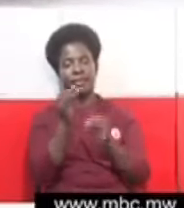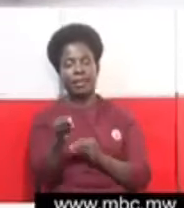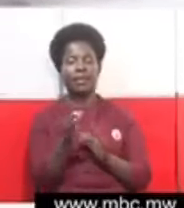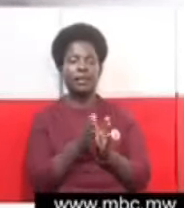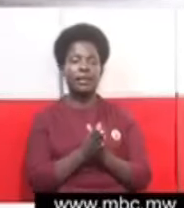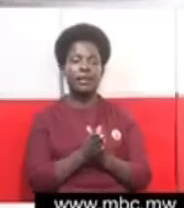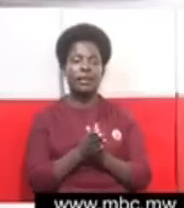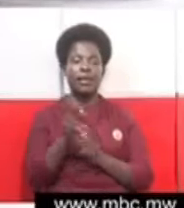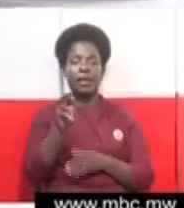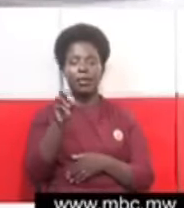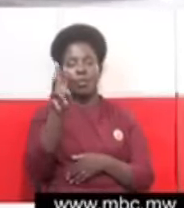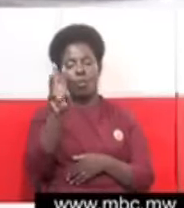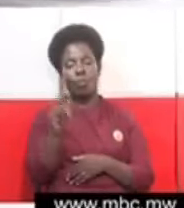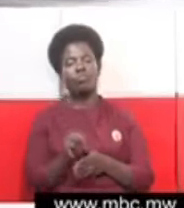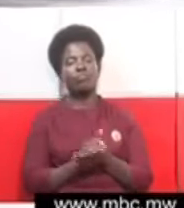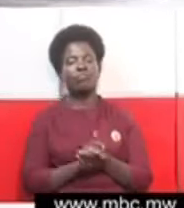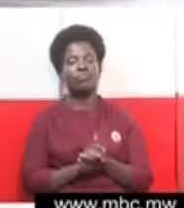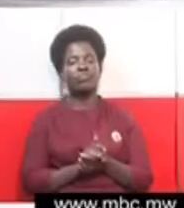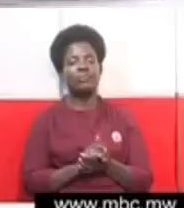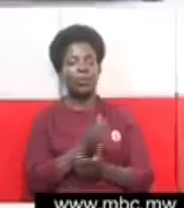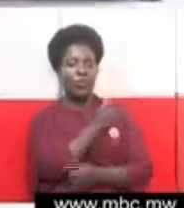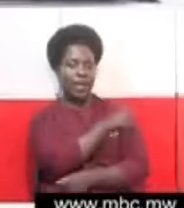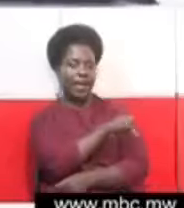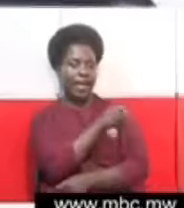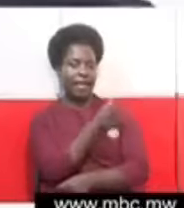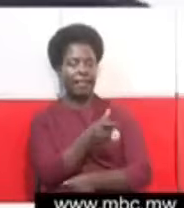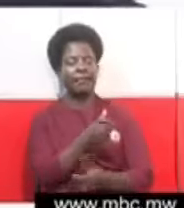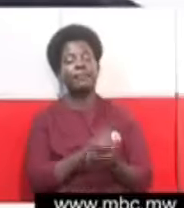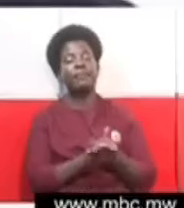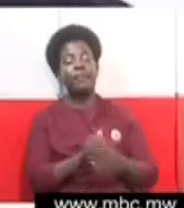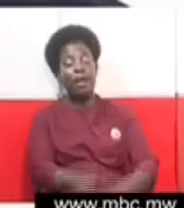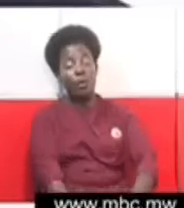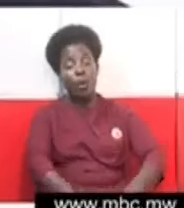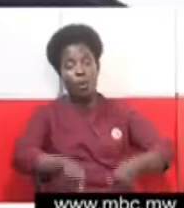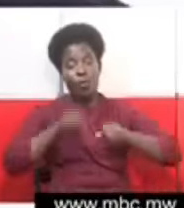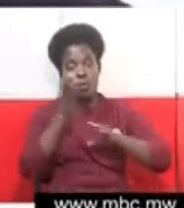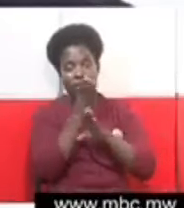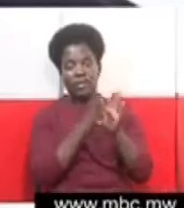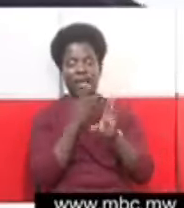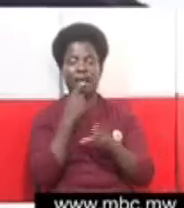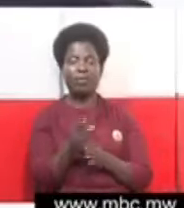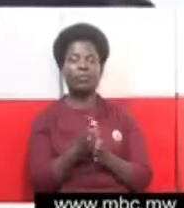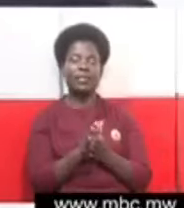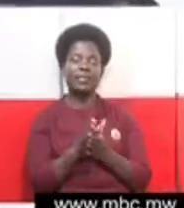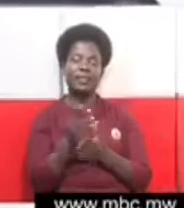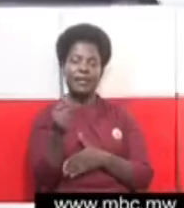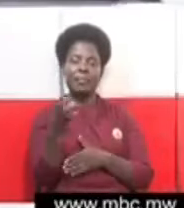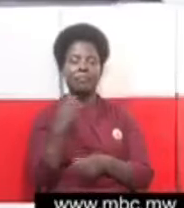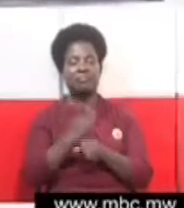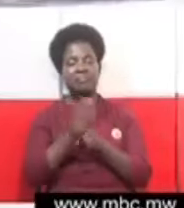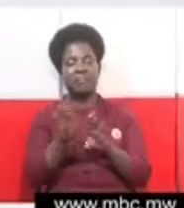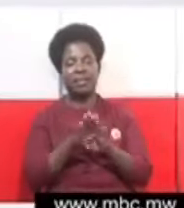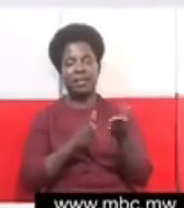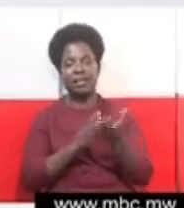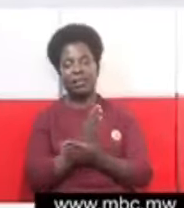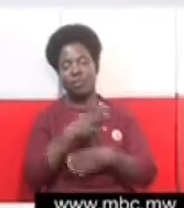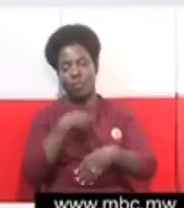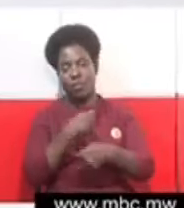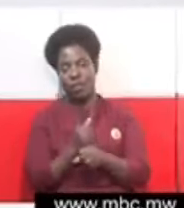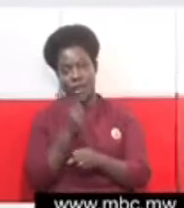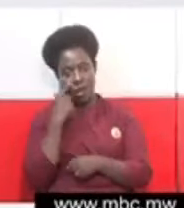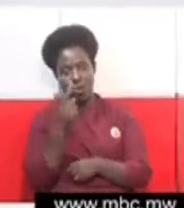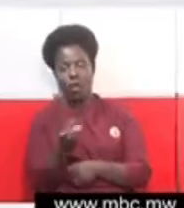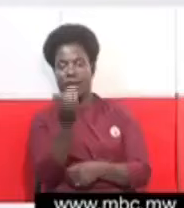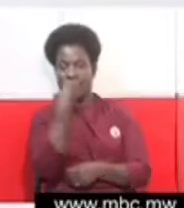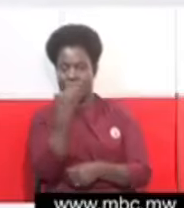Romu mdziko la Italy. Malinga ndi akulu-akuluwo, ndalamazo zigwira ntchito kudzera ku bungwe lona za chakudya pa dziko lonse